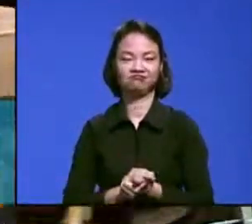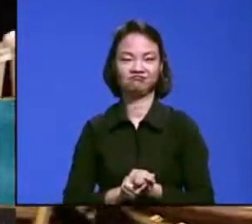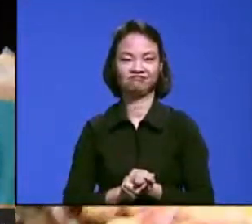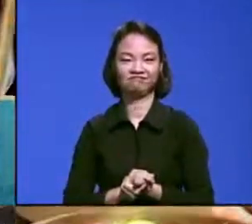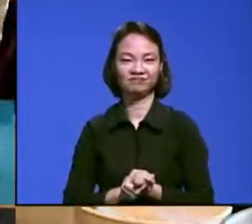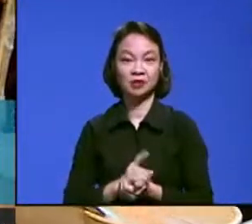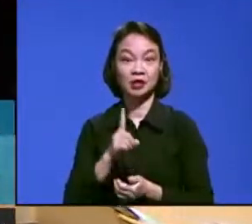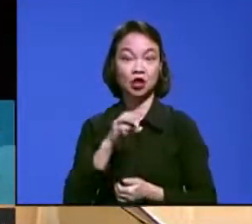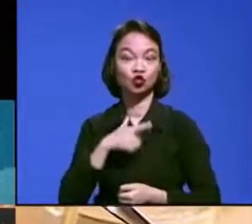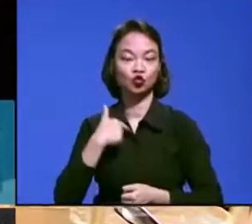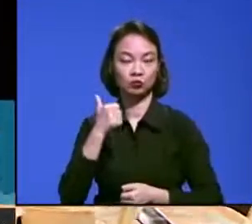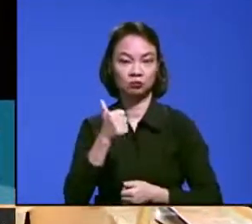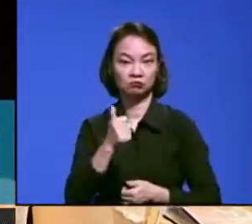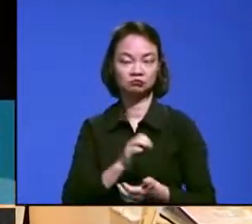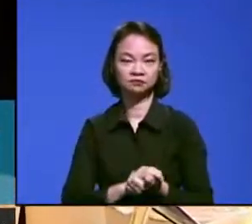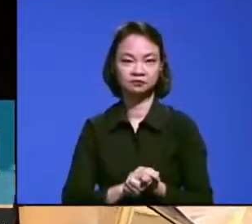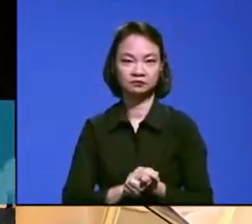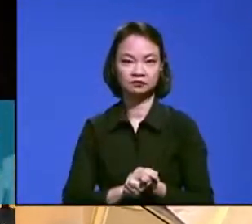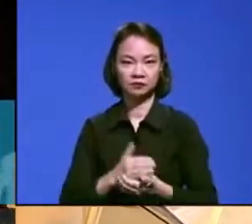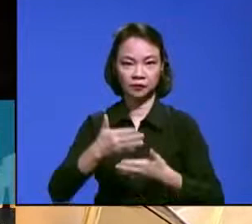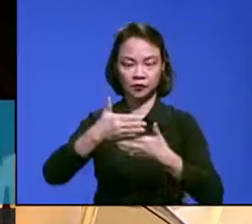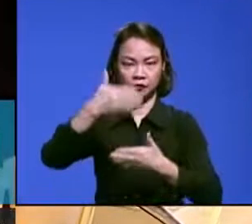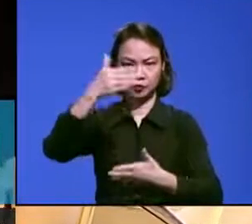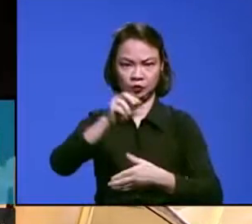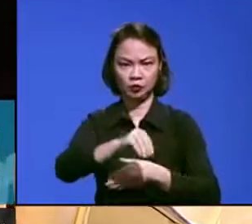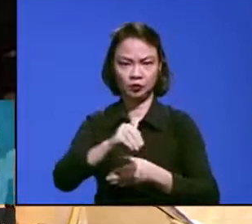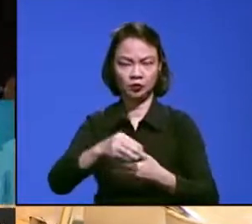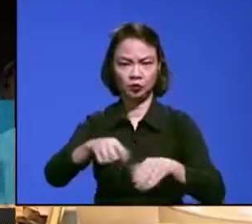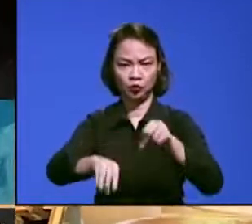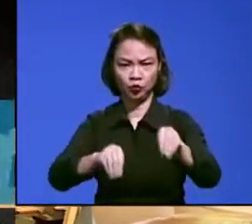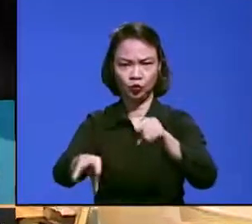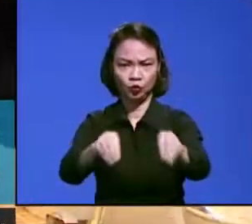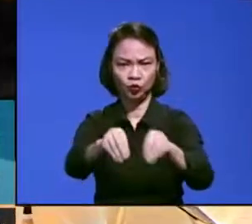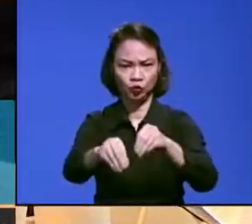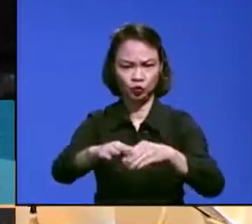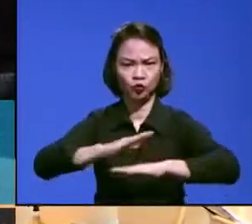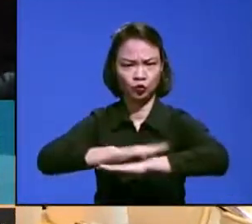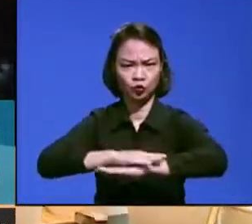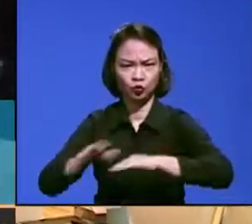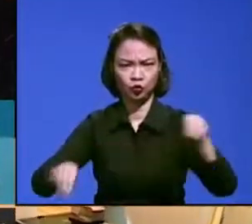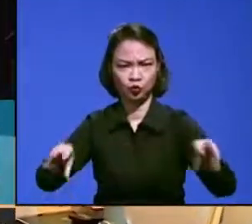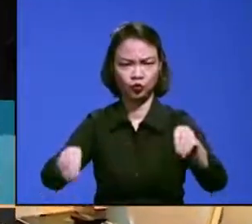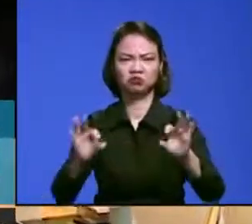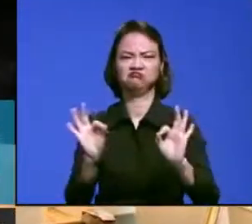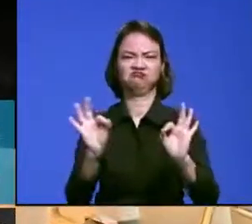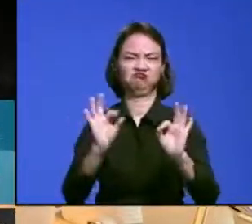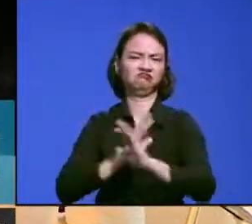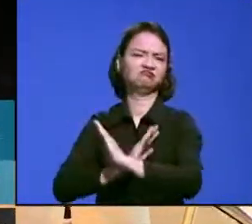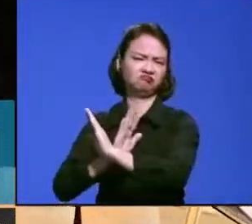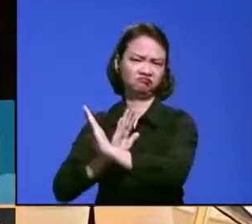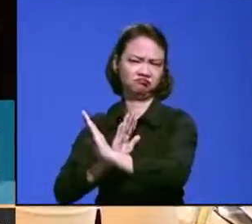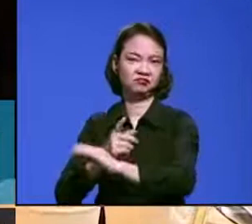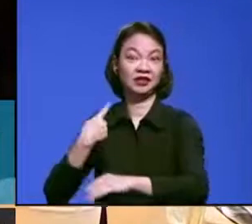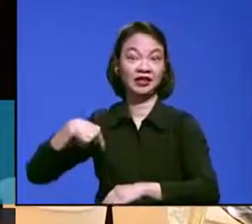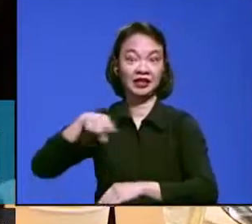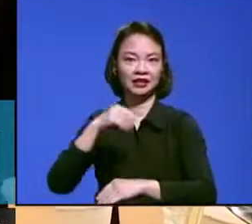Dan satu yang pasti juga kita tidak boleh menyentuh bagian-bagian lain seperti bagian meja depan, samping, tidak. Karena kita juga harus